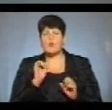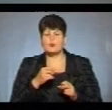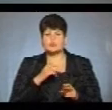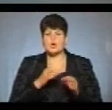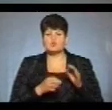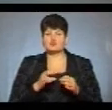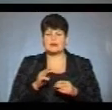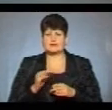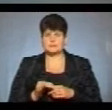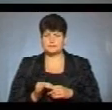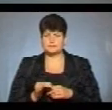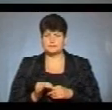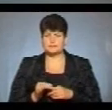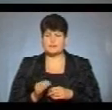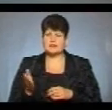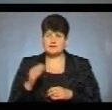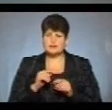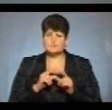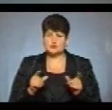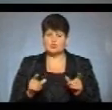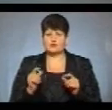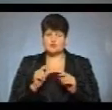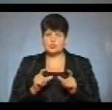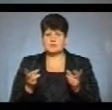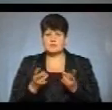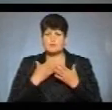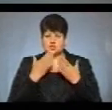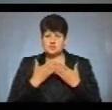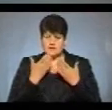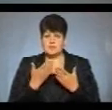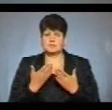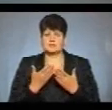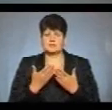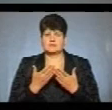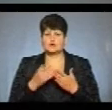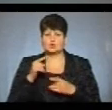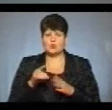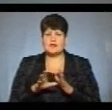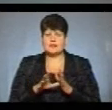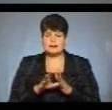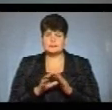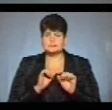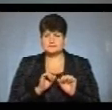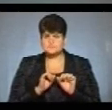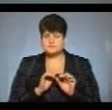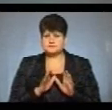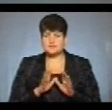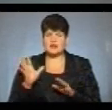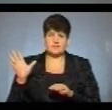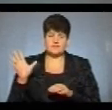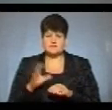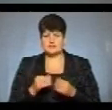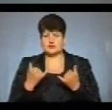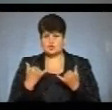судити? Як, давайте в школі треба було б читати, де діти треба читати ту електробезпеку, не тільки електробезпеку, а всі сьогодні